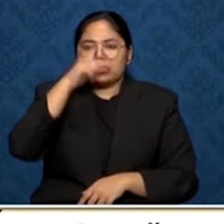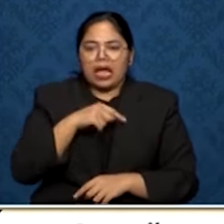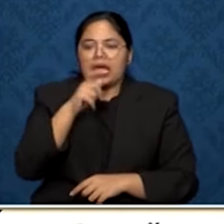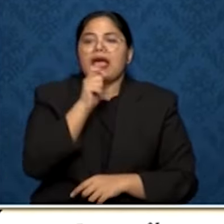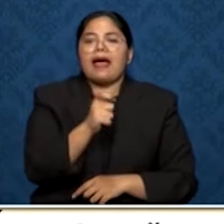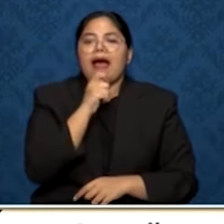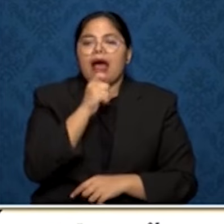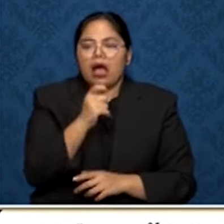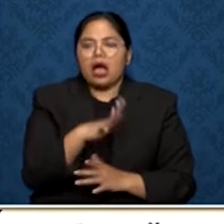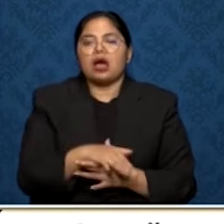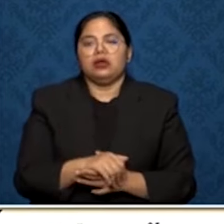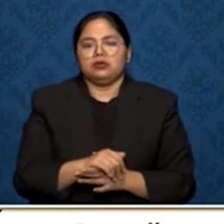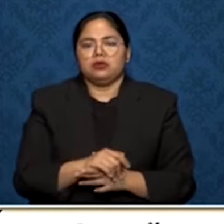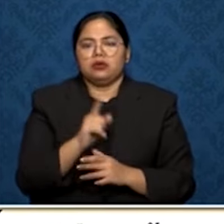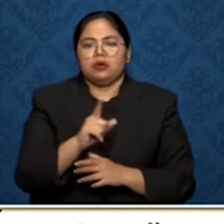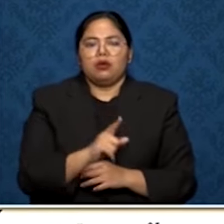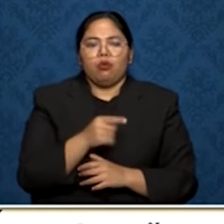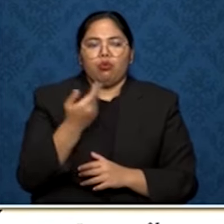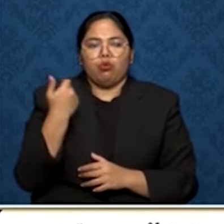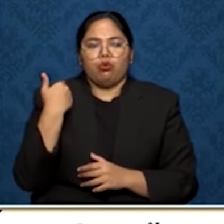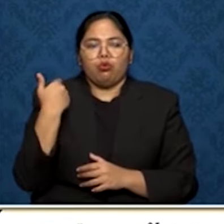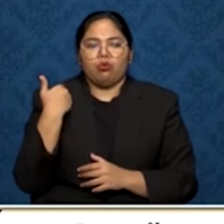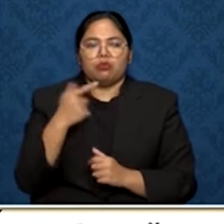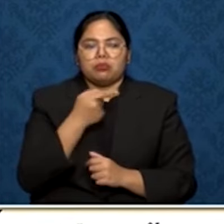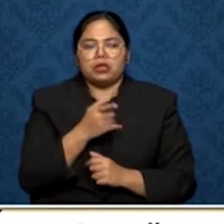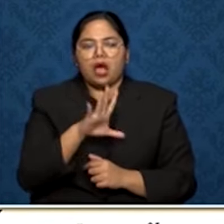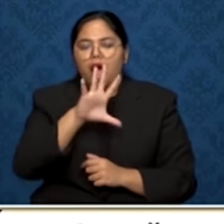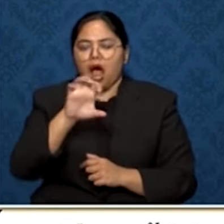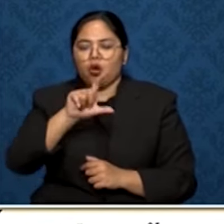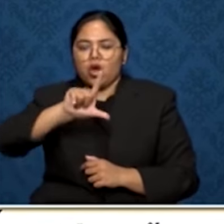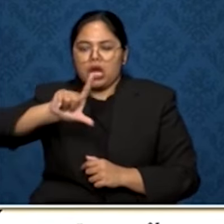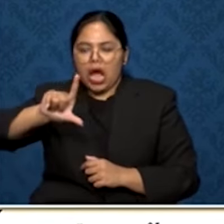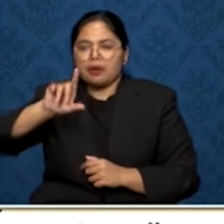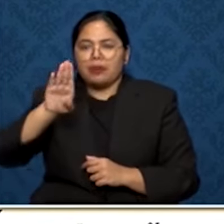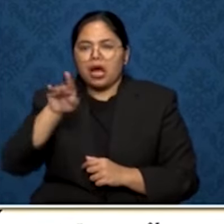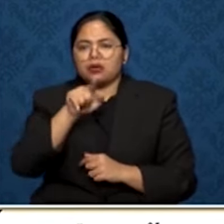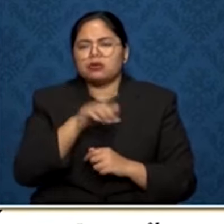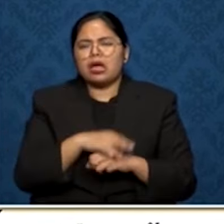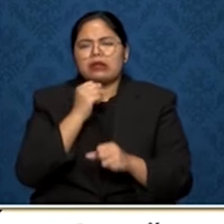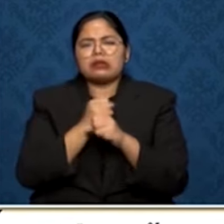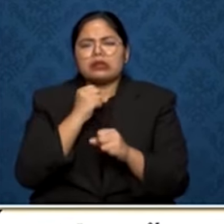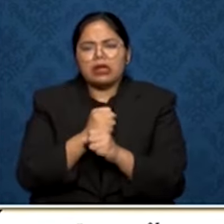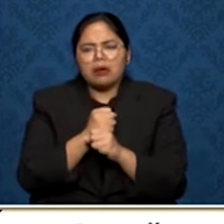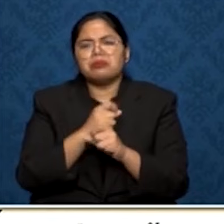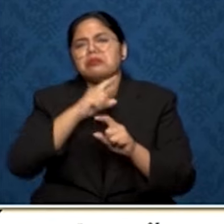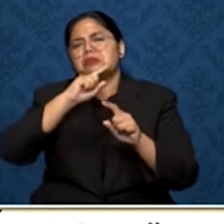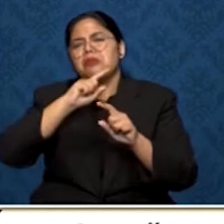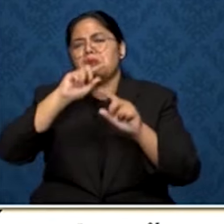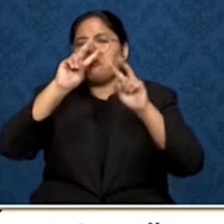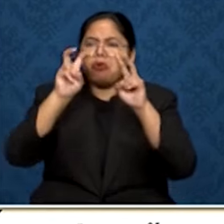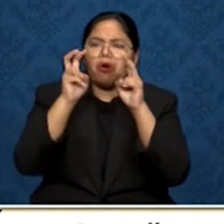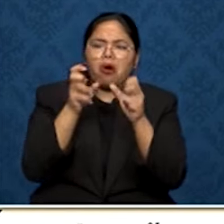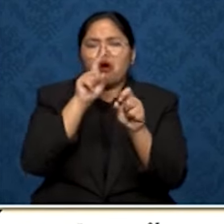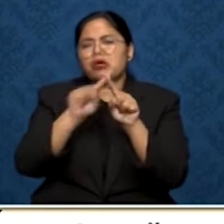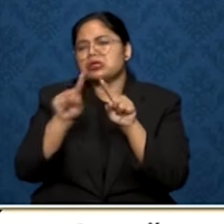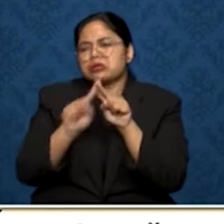นะครับเกือบ 500 ล้ครั ถ้มาทาง นะ ผมอา้หาควอะไร เขาก็บอกว เอาไปทำคอนเท้นต์อาหารนู้นี้นั่น